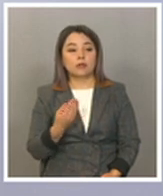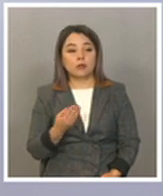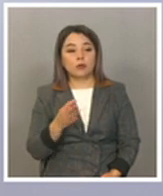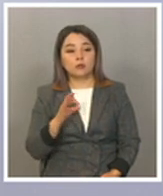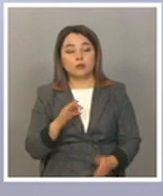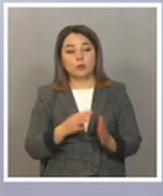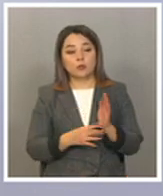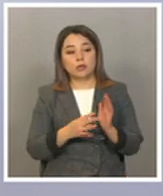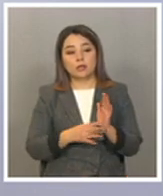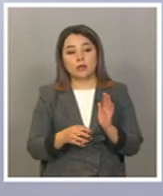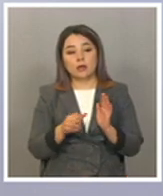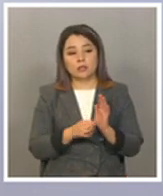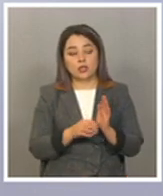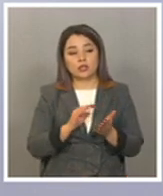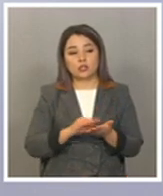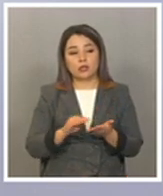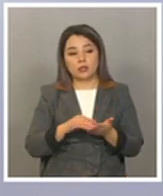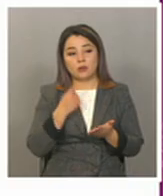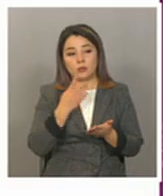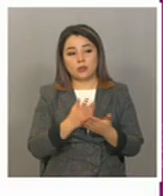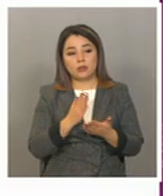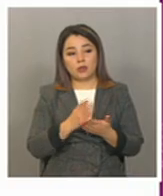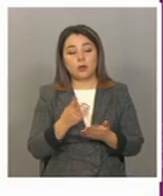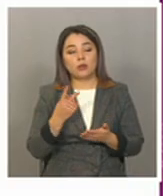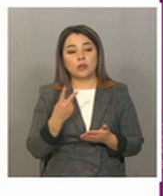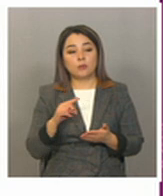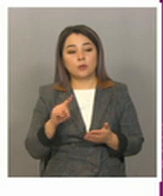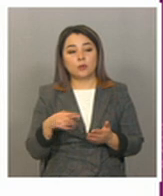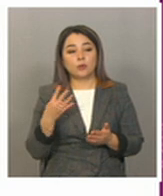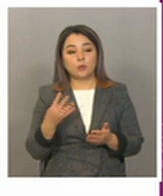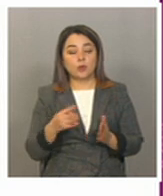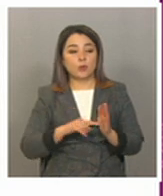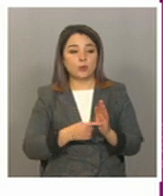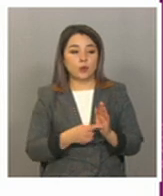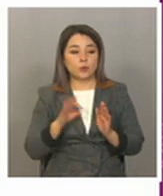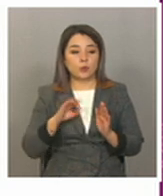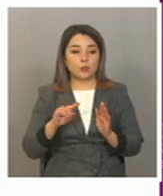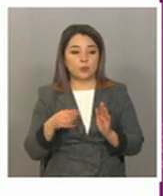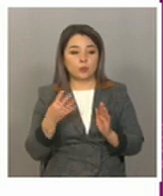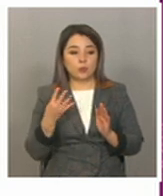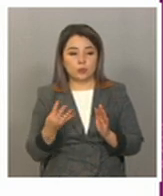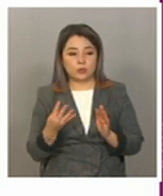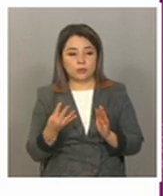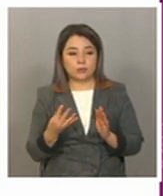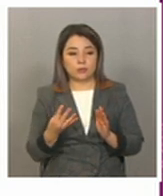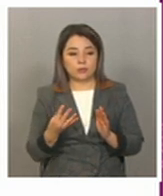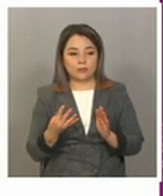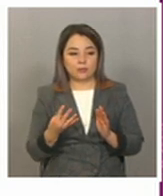0/196-ны мына түрде жазамыз. 2/4 көбейтілген 0/4.